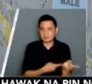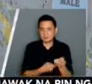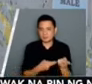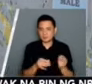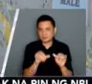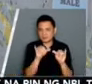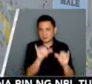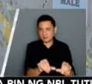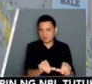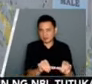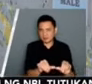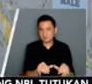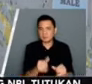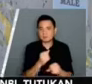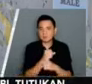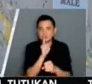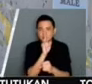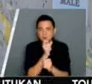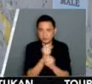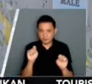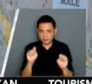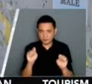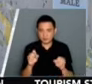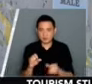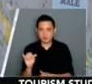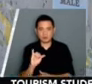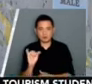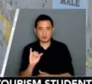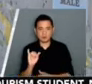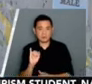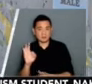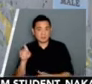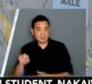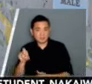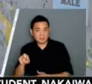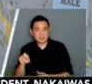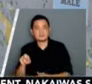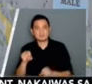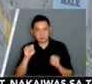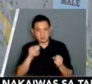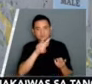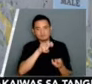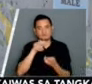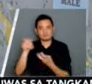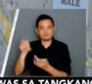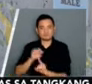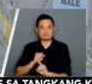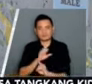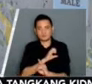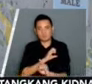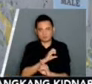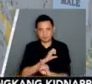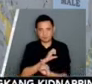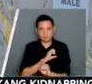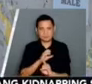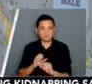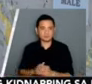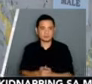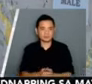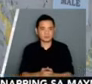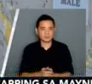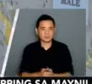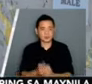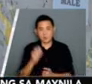kanilang seguridad at ihanda kung sakasakalid doon sa magiging pagdinig naman sa Senado dahil nga inaasahan